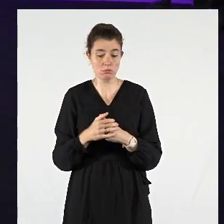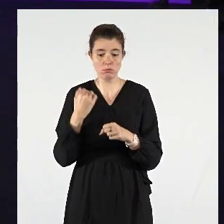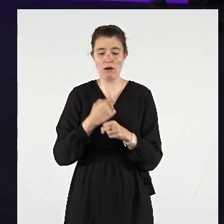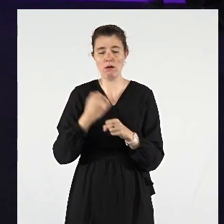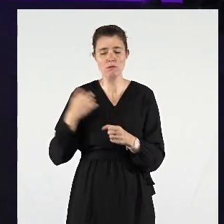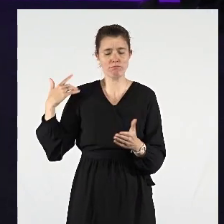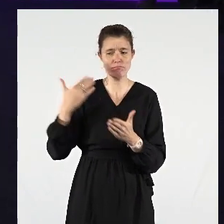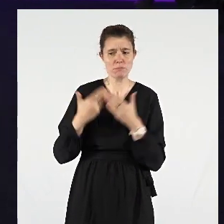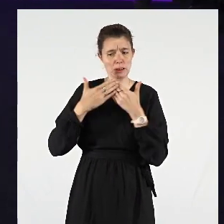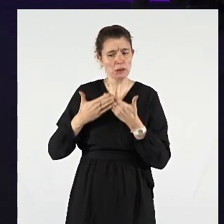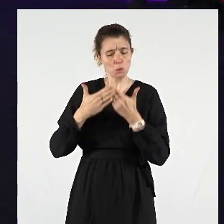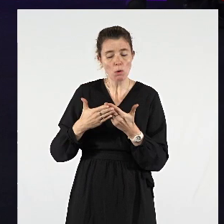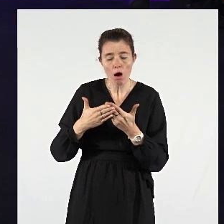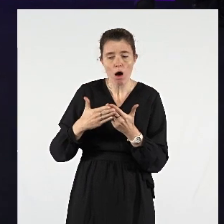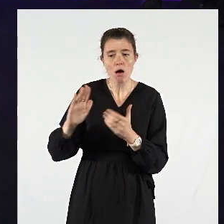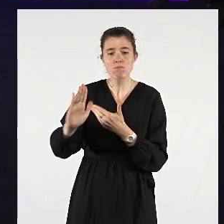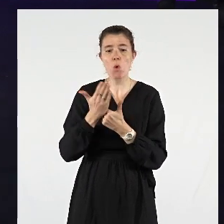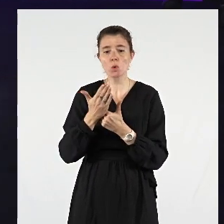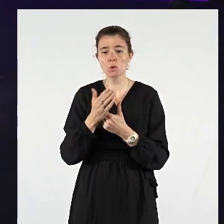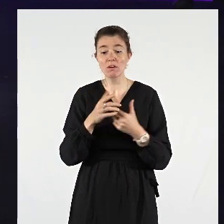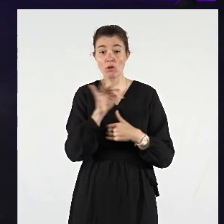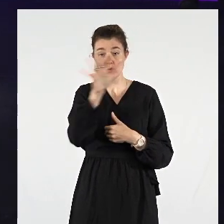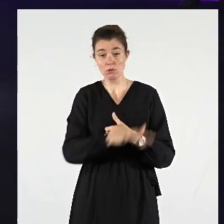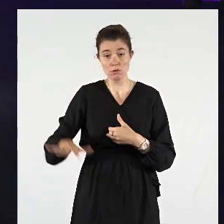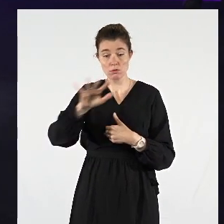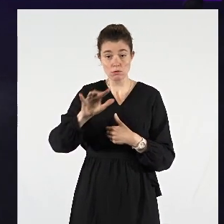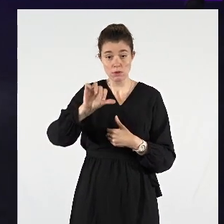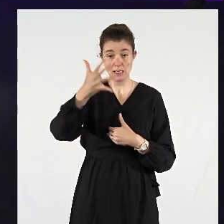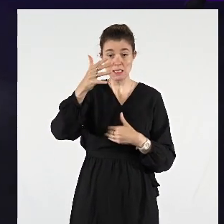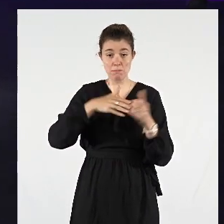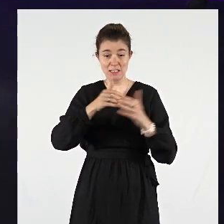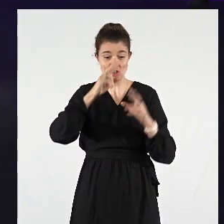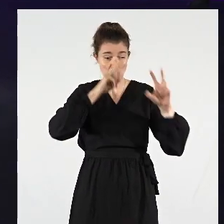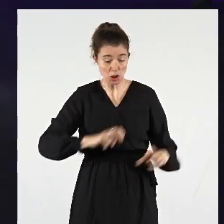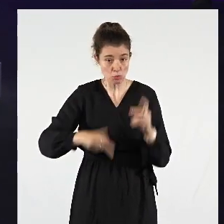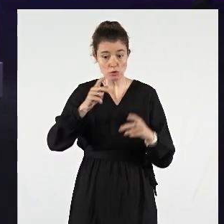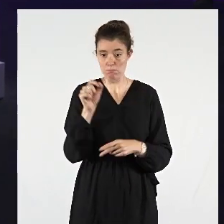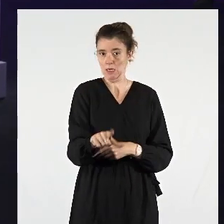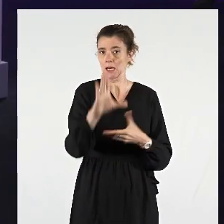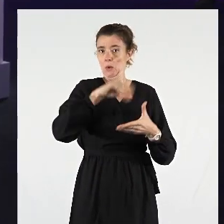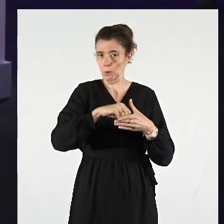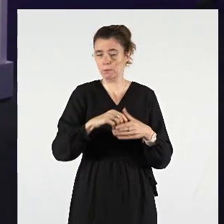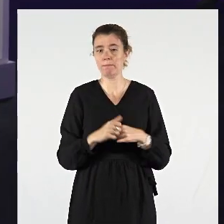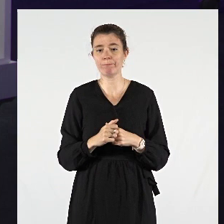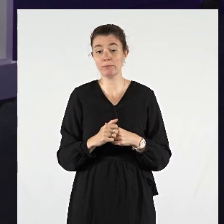c'est dans le top 15 des métiers les plus recherchés en France et un des 5 s'avérant le plus difficile à pourvoir. Voilà. Donc il y a un